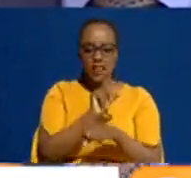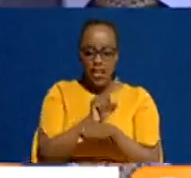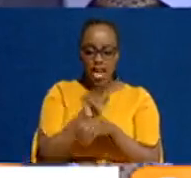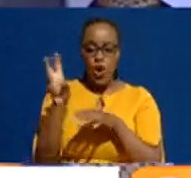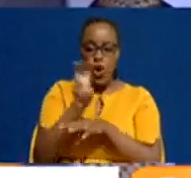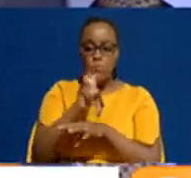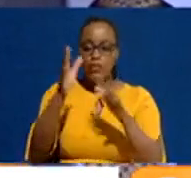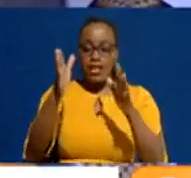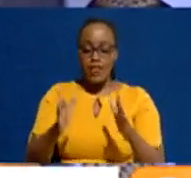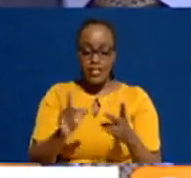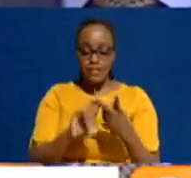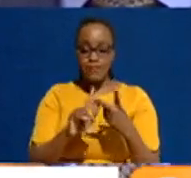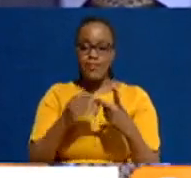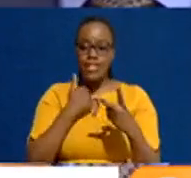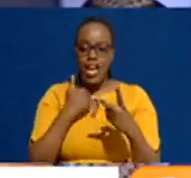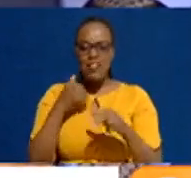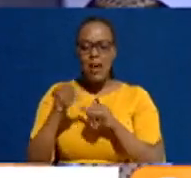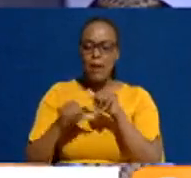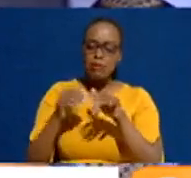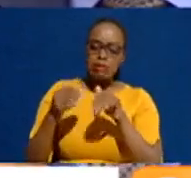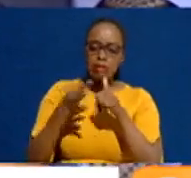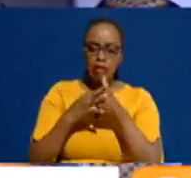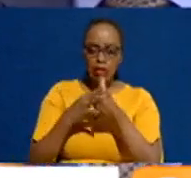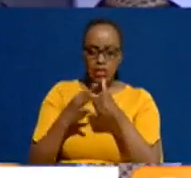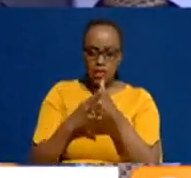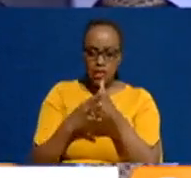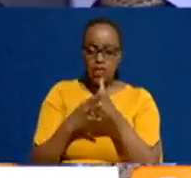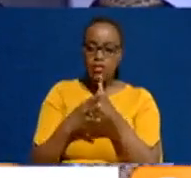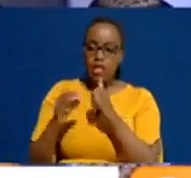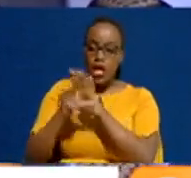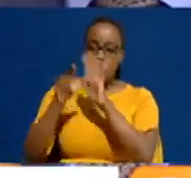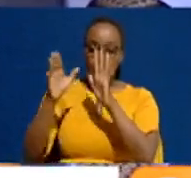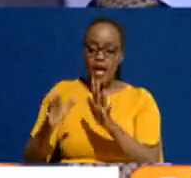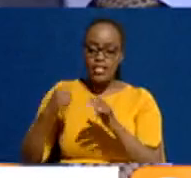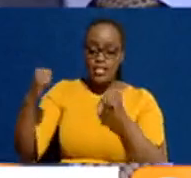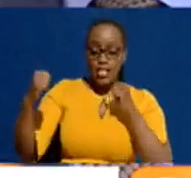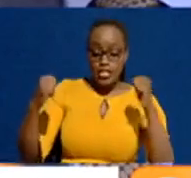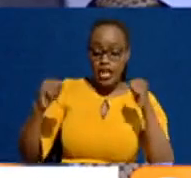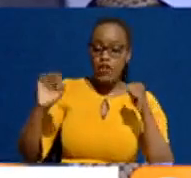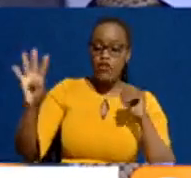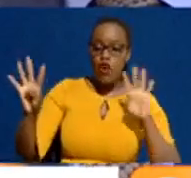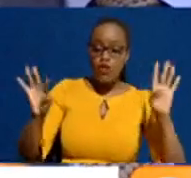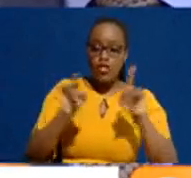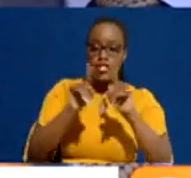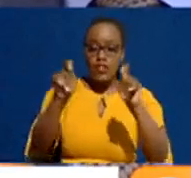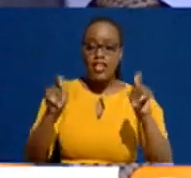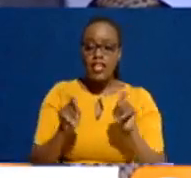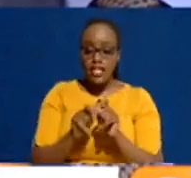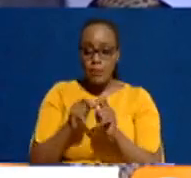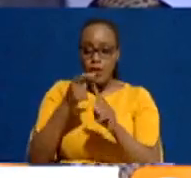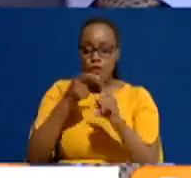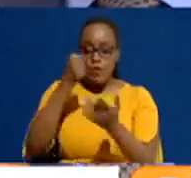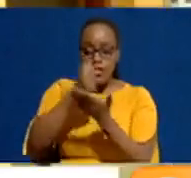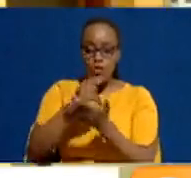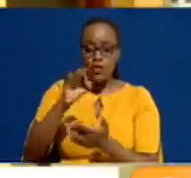observers. We are going to have about 8 law clerks and the entire legal team from the office of the